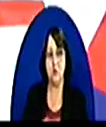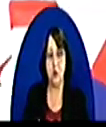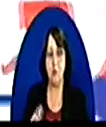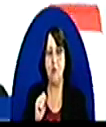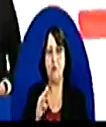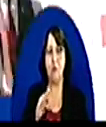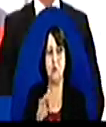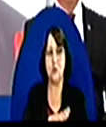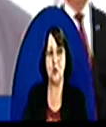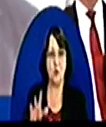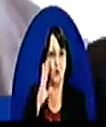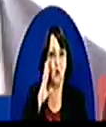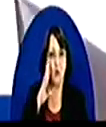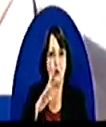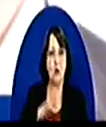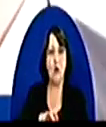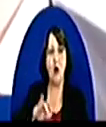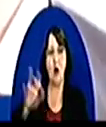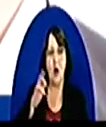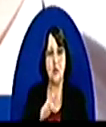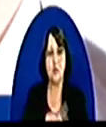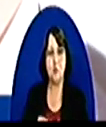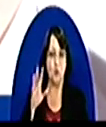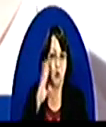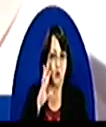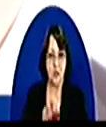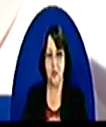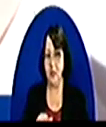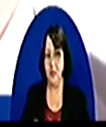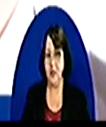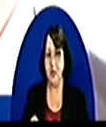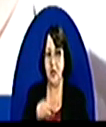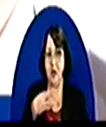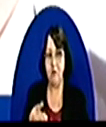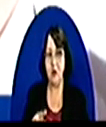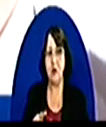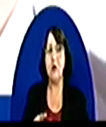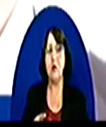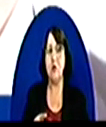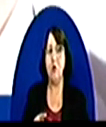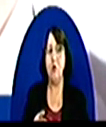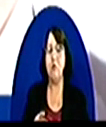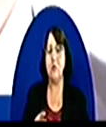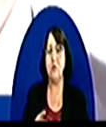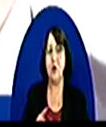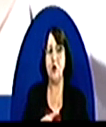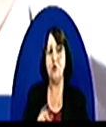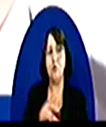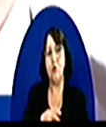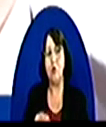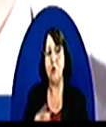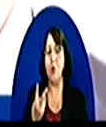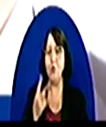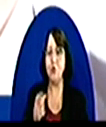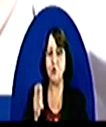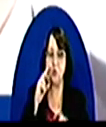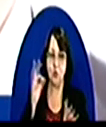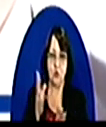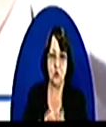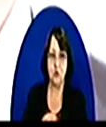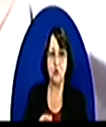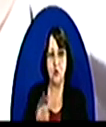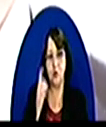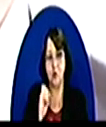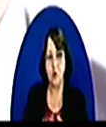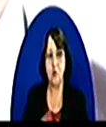замын бодлого, агаарын замын бодлого, иргэний тээврийн либералчлах энэ ажлуудад манай Батэрхүү маань